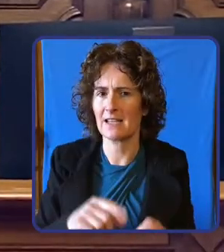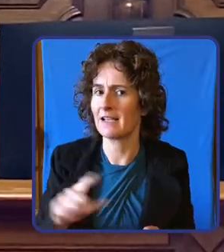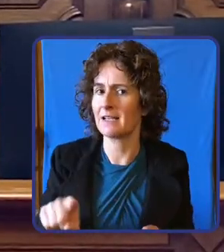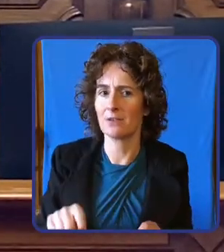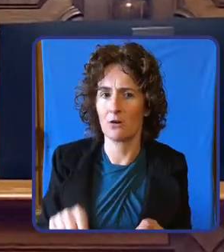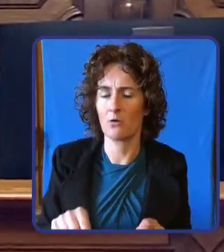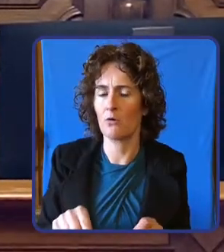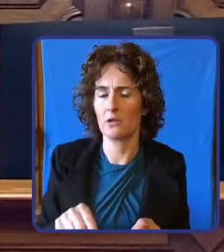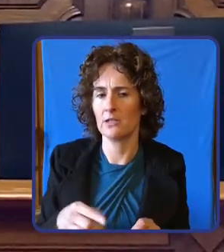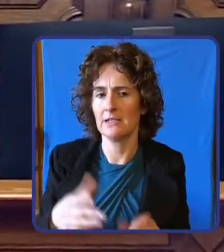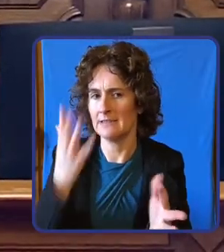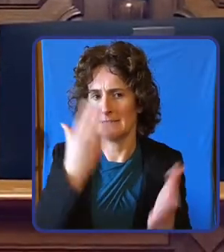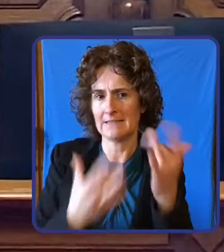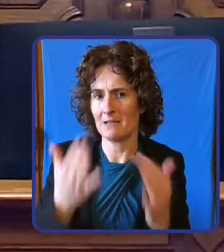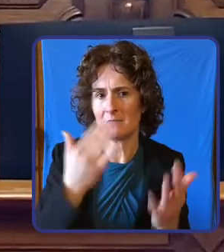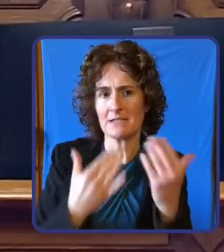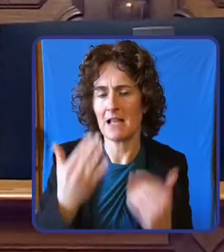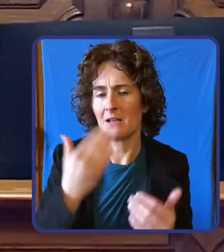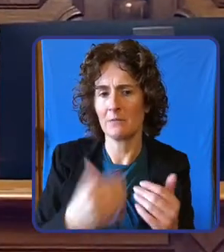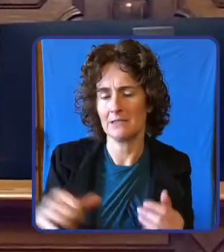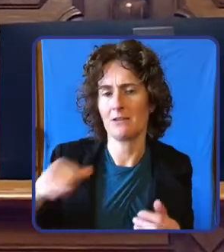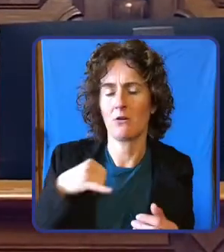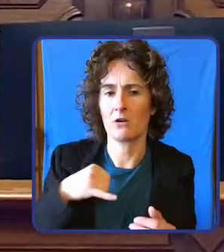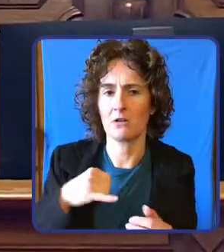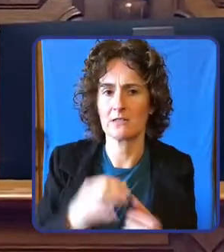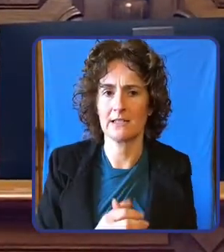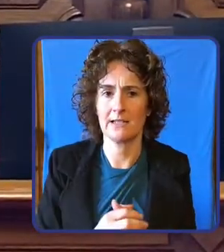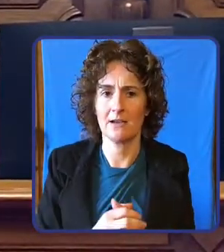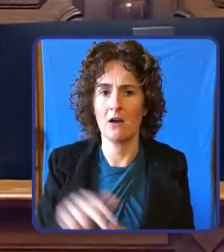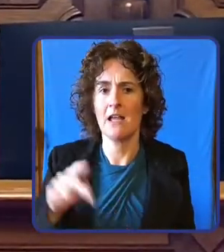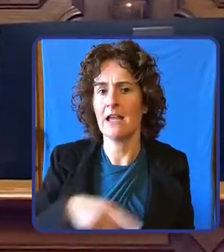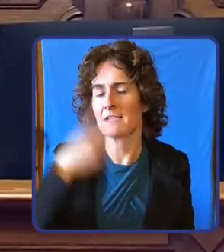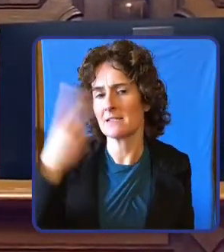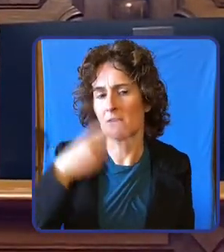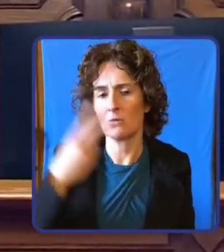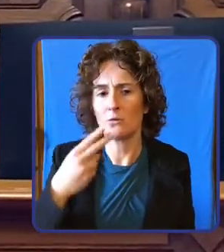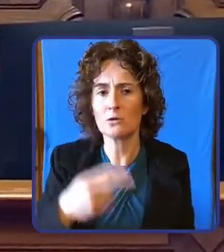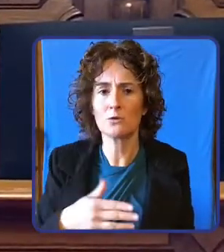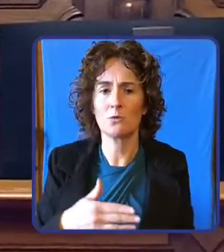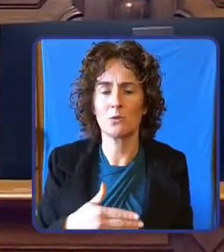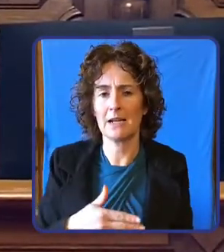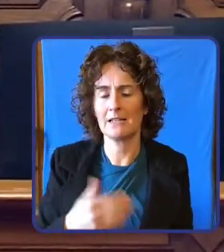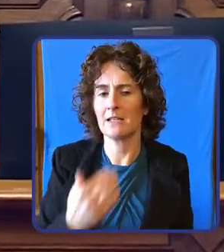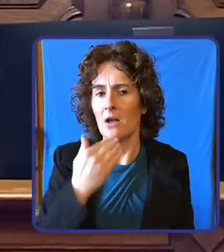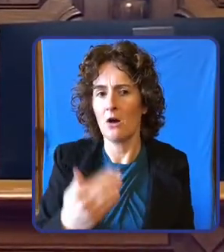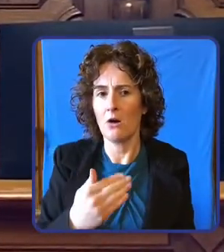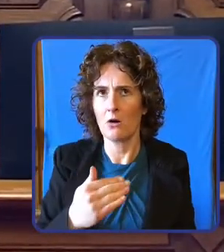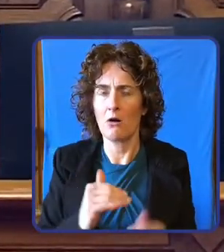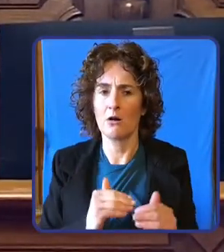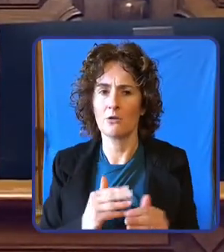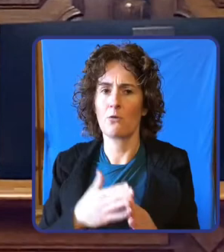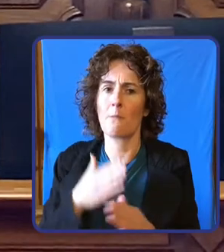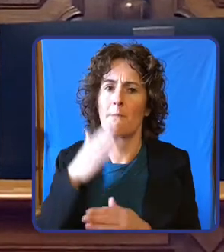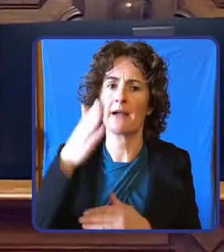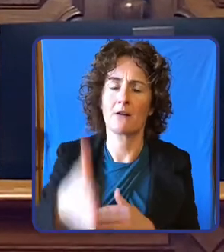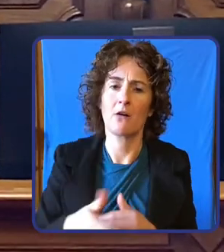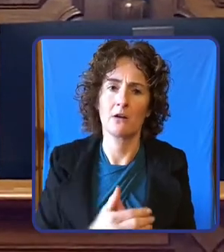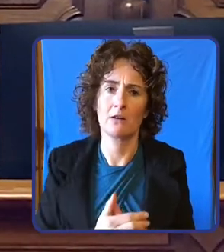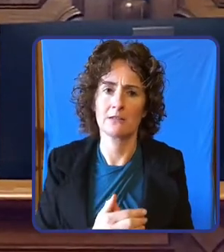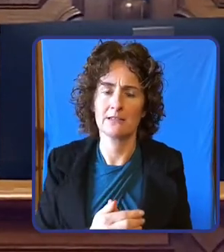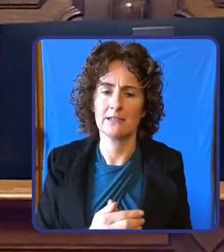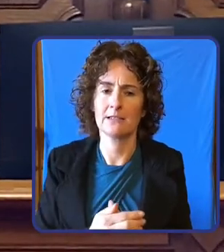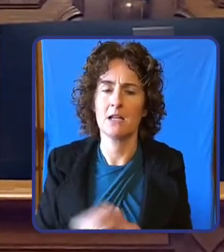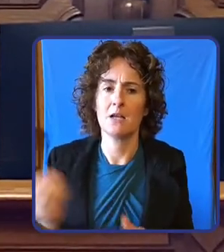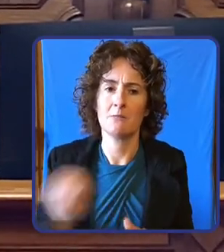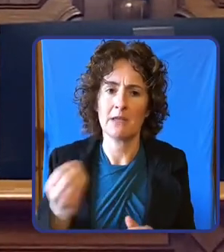számít a garancia sem. Jó, tehát ezt a kultúrát akarjuk meghaladni, különben Magyarország mindig Európa legszegényebb, legkorruptabb országa